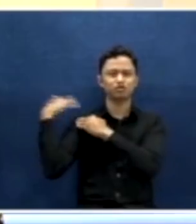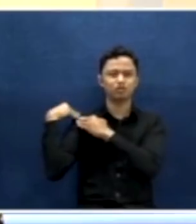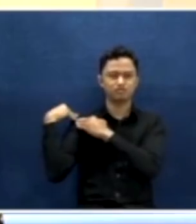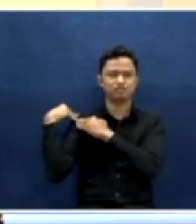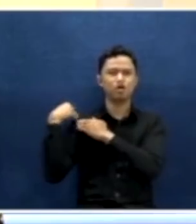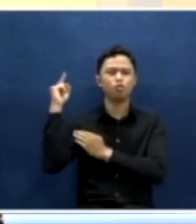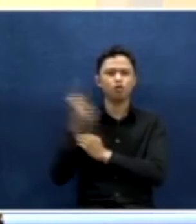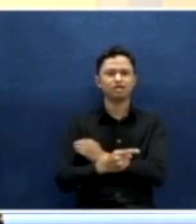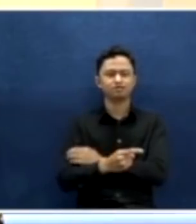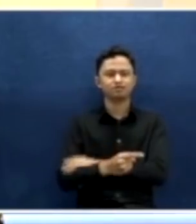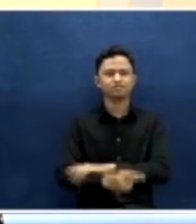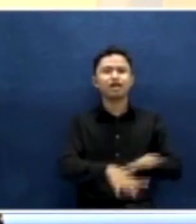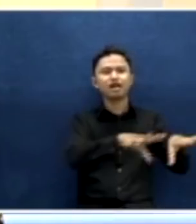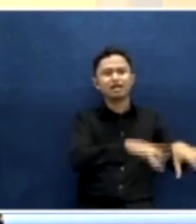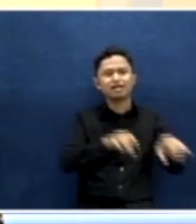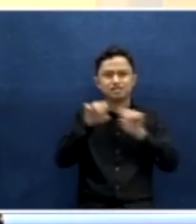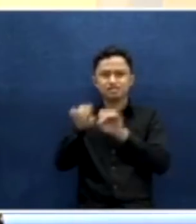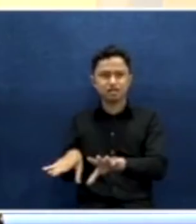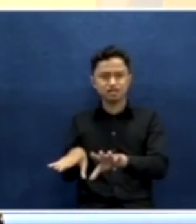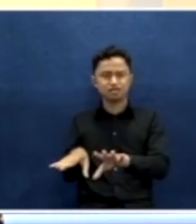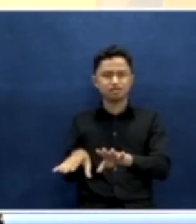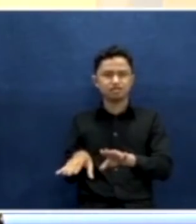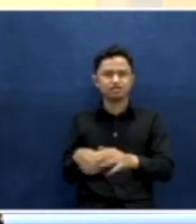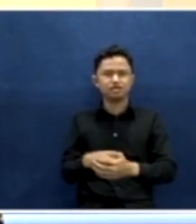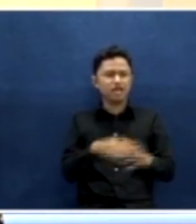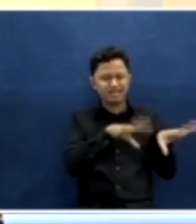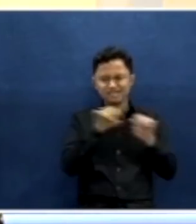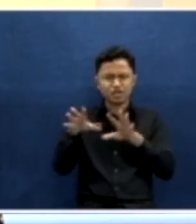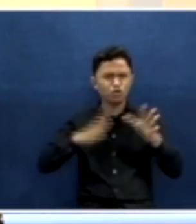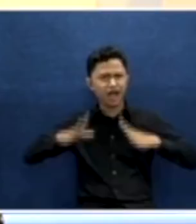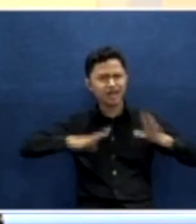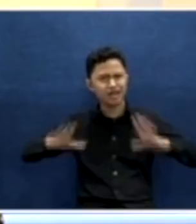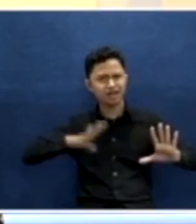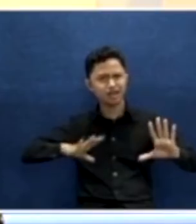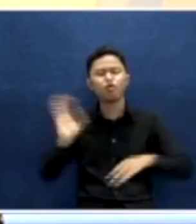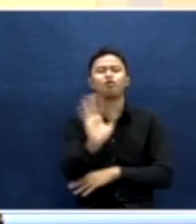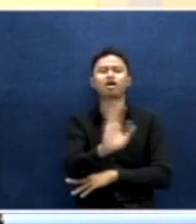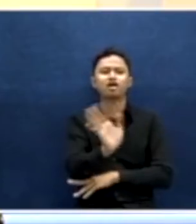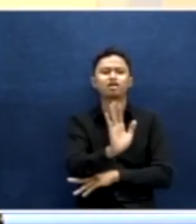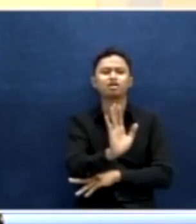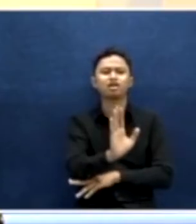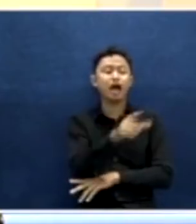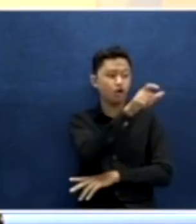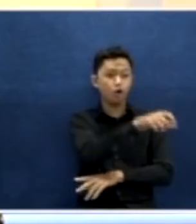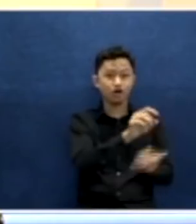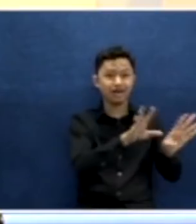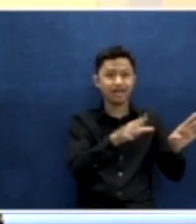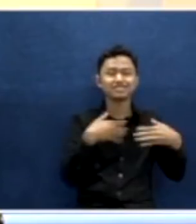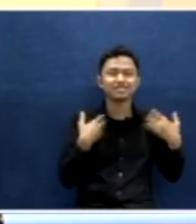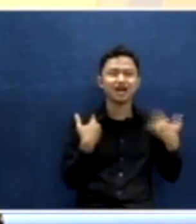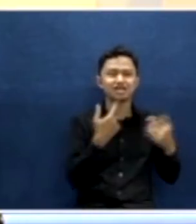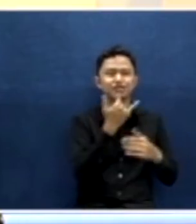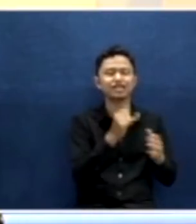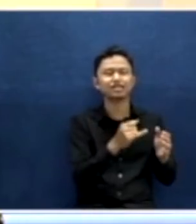yang haram hijrah dari yang syubhat itu bukanlah style yang lain pada senang-senang untuk kemudian Lagi cerah makanan kita